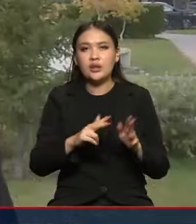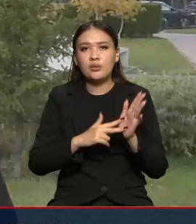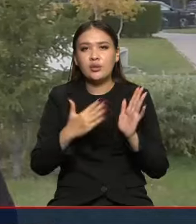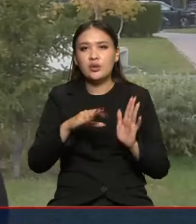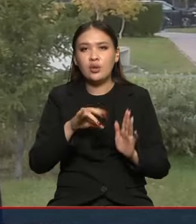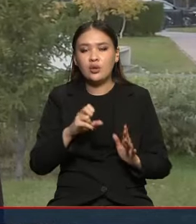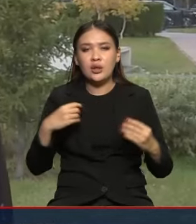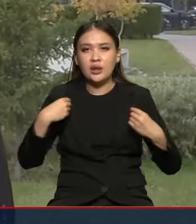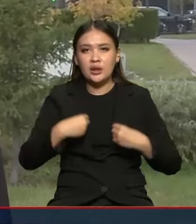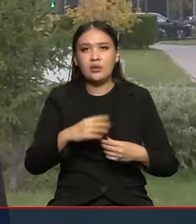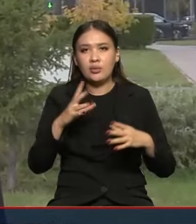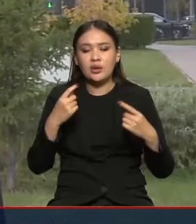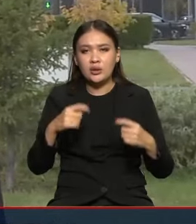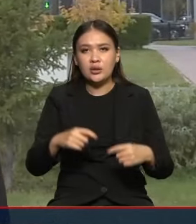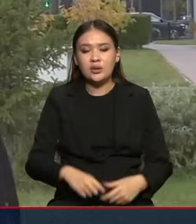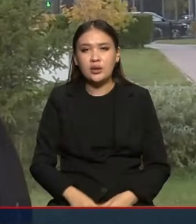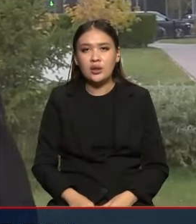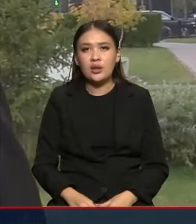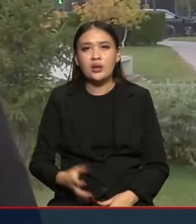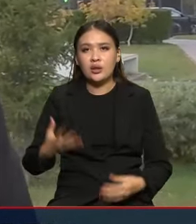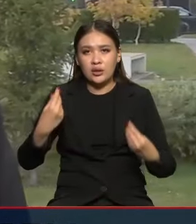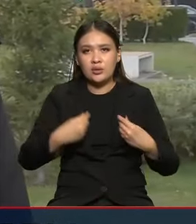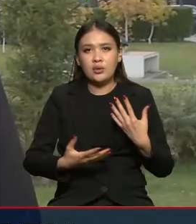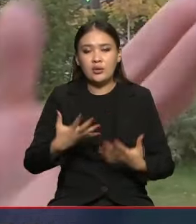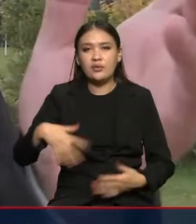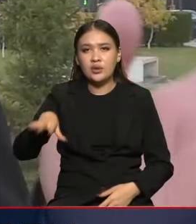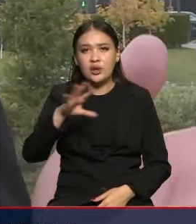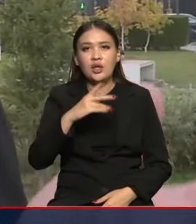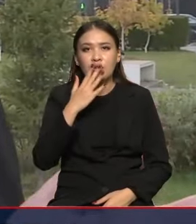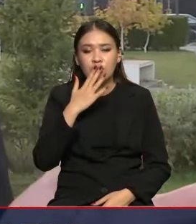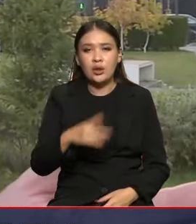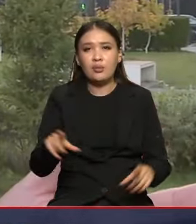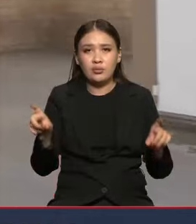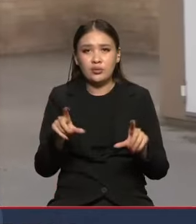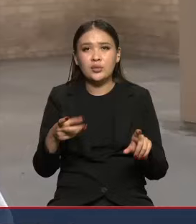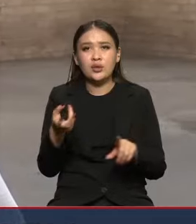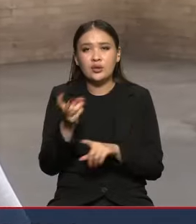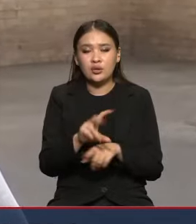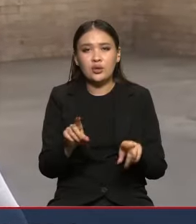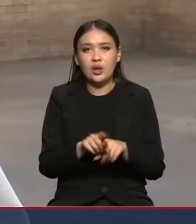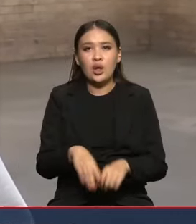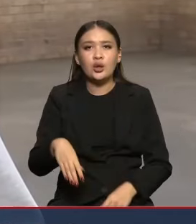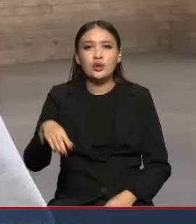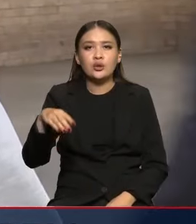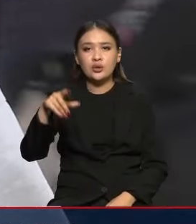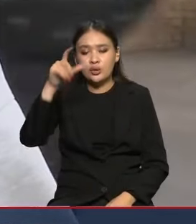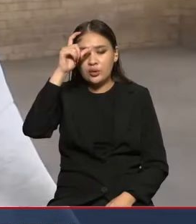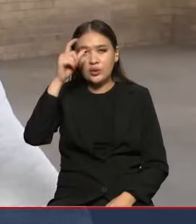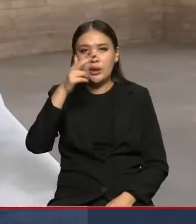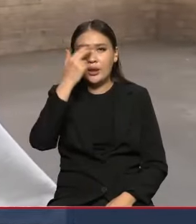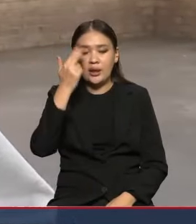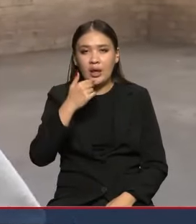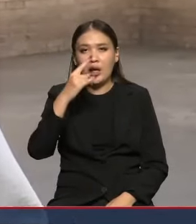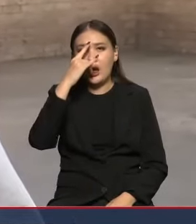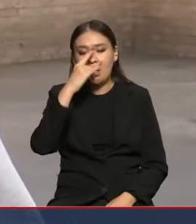жеткізілген. Үстіміздегінің бәрі сол шетелден келген киімдер шығар. Дүкендерге барсаңыз да сол ғой қазір. Турция, Италия, Қазақстан